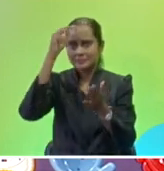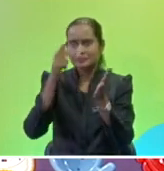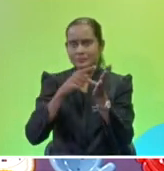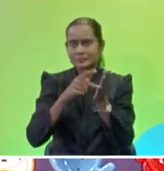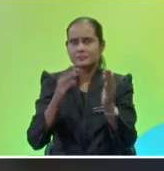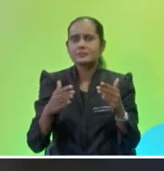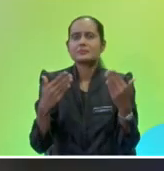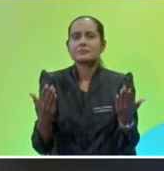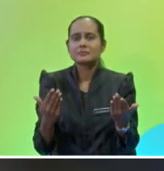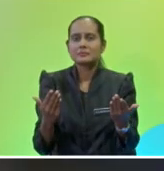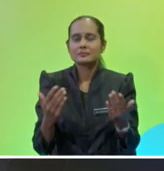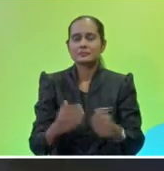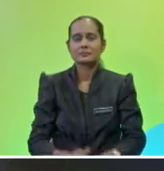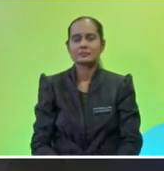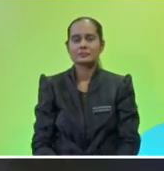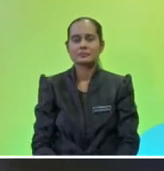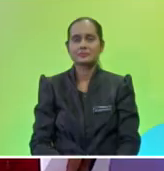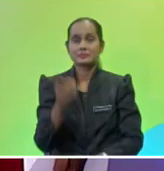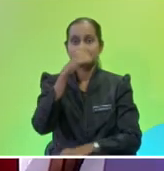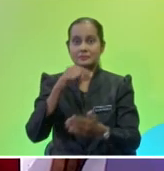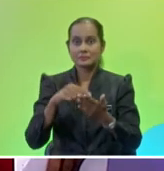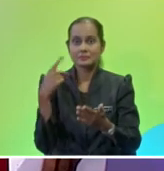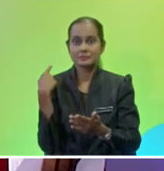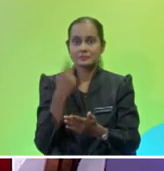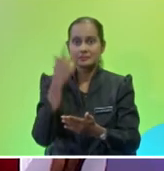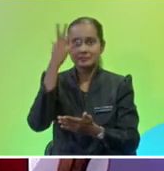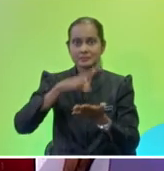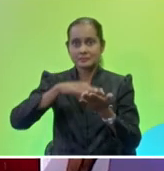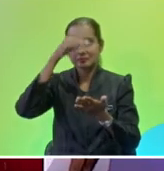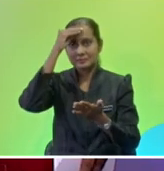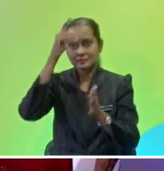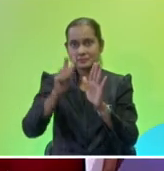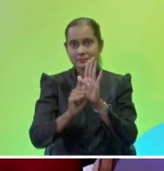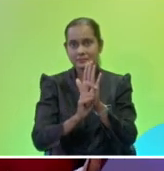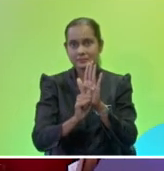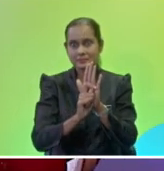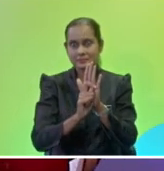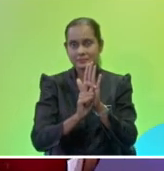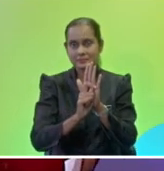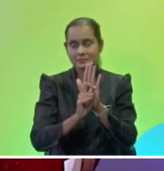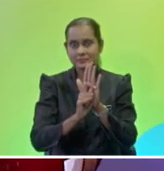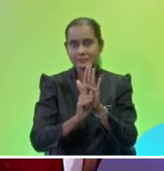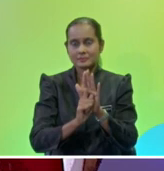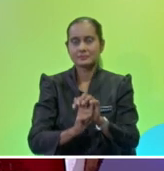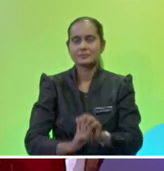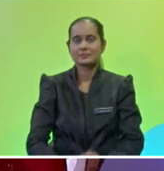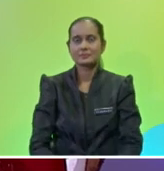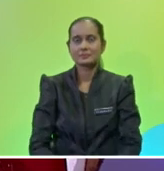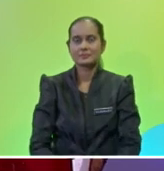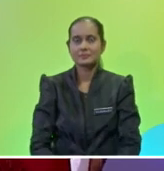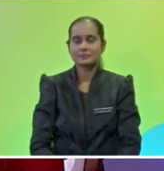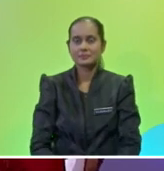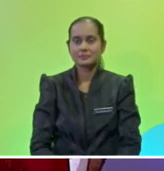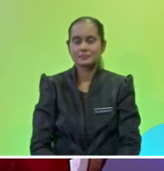Hari ini kita akan belajar operasi tambah kita nak belajar menyatukan hasil tambah dua himpunan objek misalnya kita main tadi kan